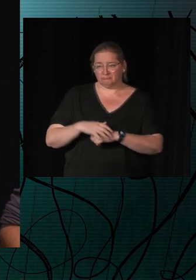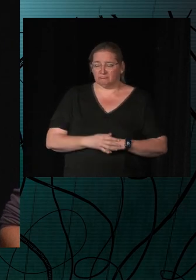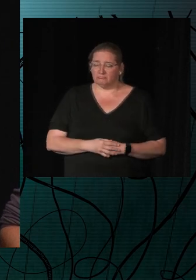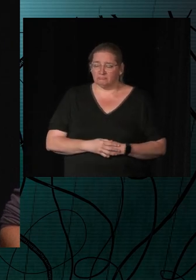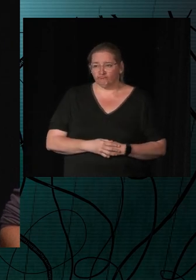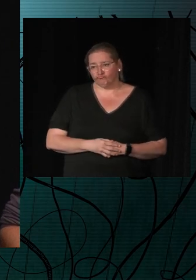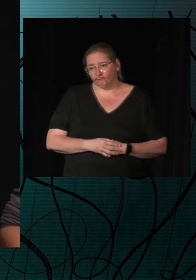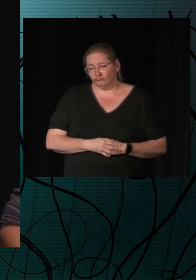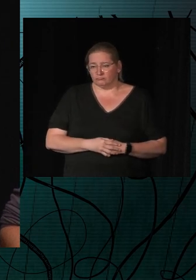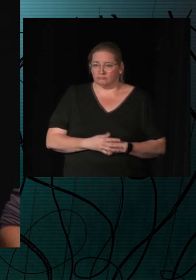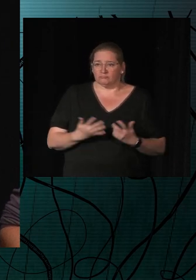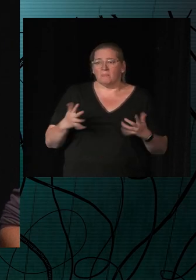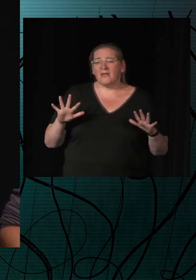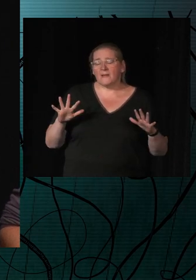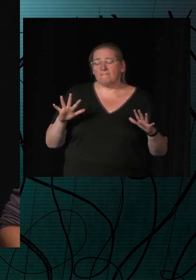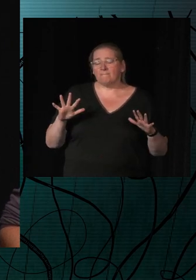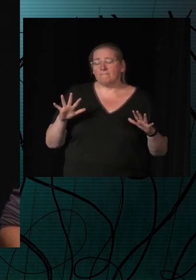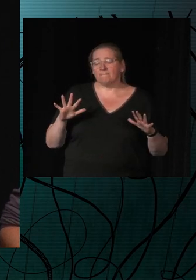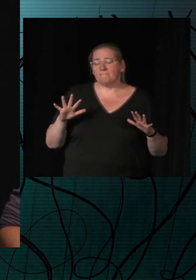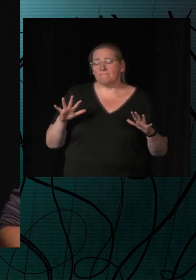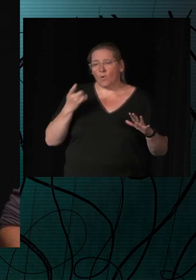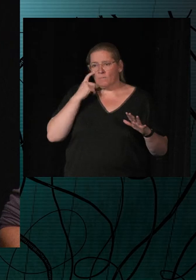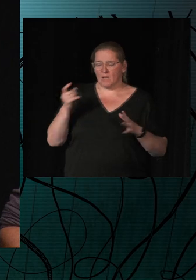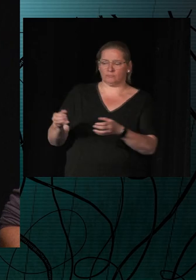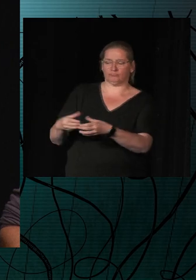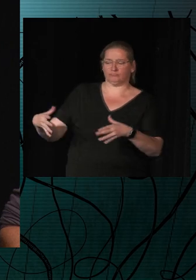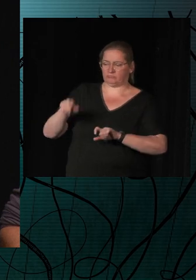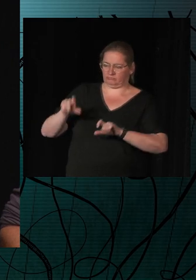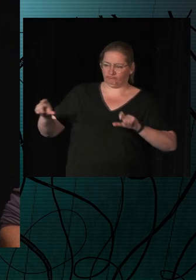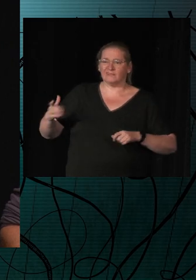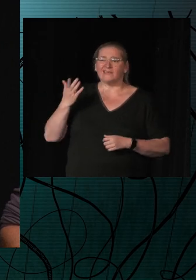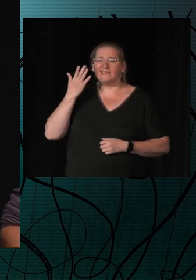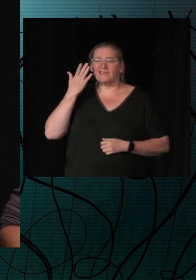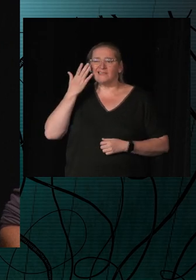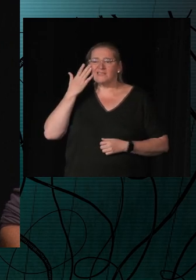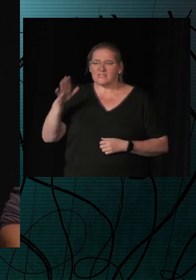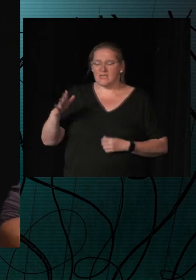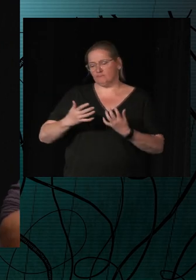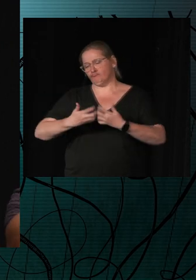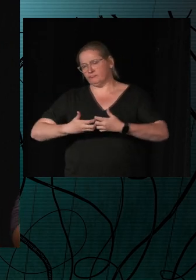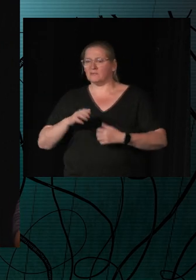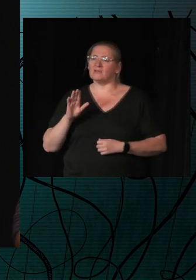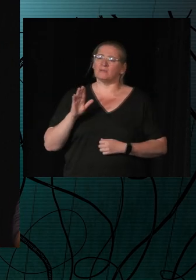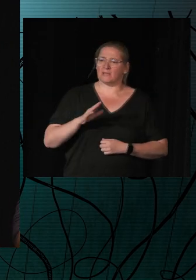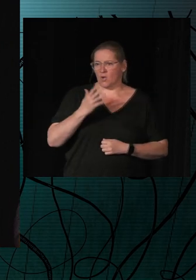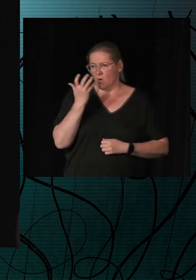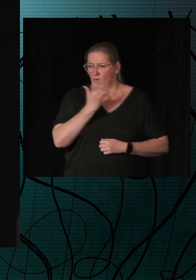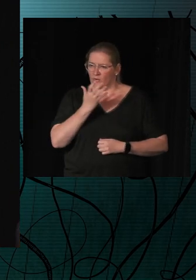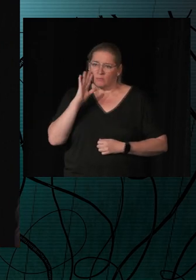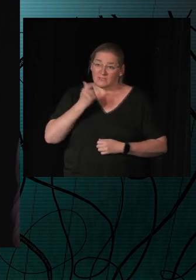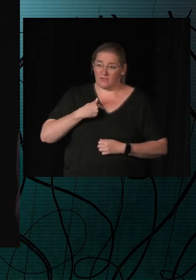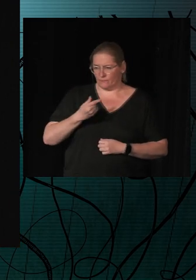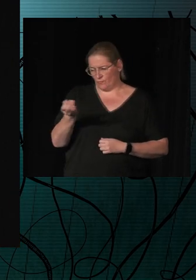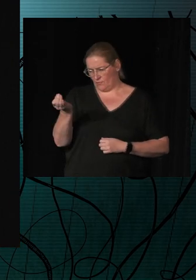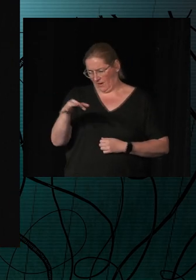qu'effectivement on a de plus en plus de gens qui connaissent un peu savent comment ça se passe donc on va être obligé d'insuffler des choses justement un petit peu différentes